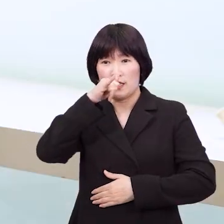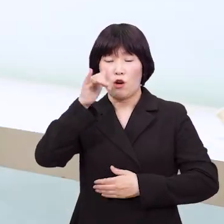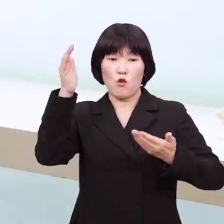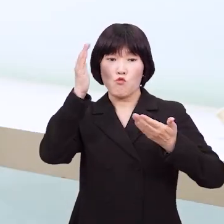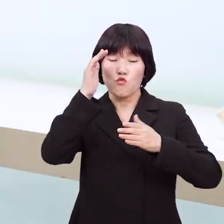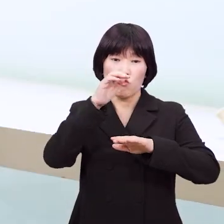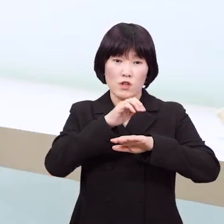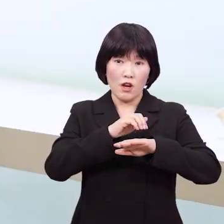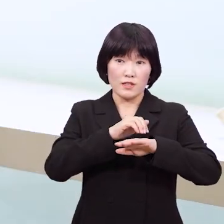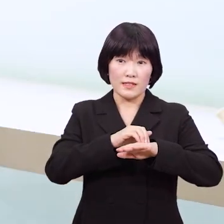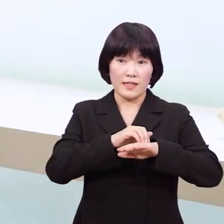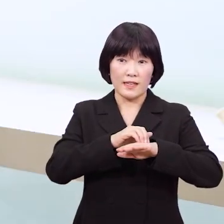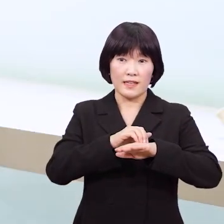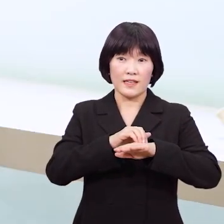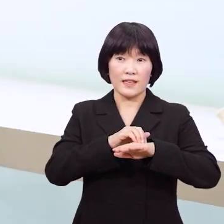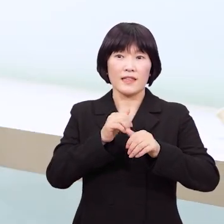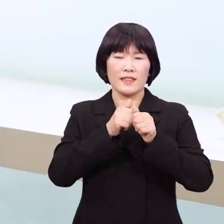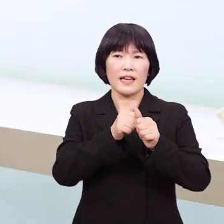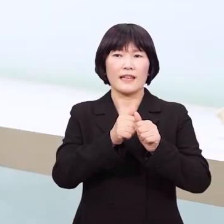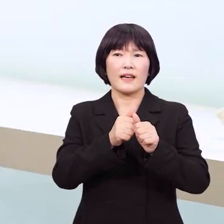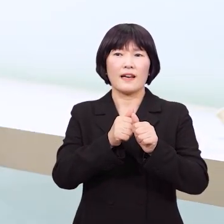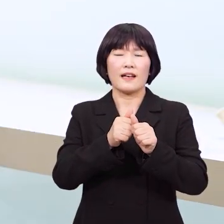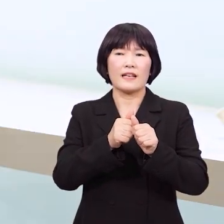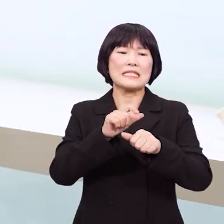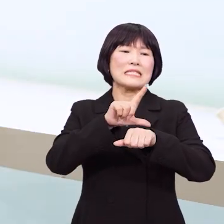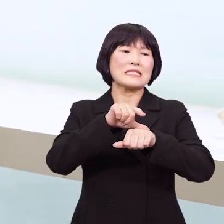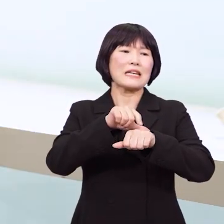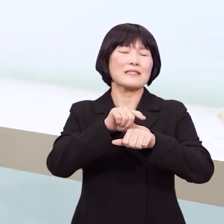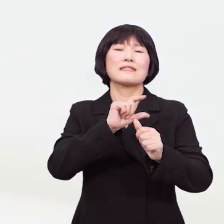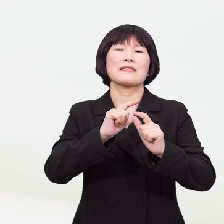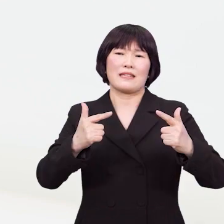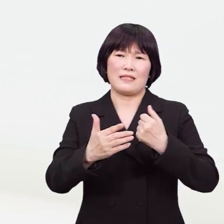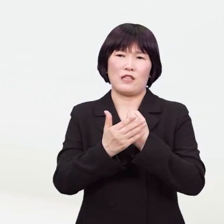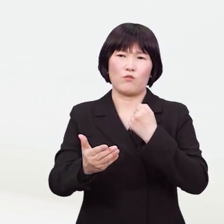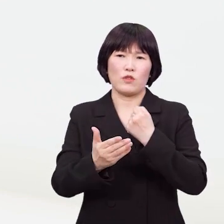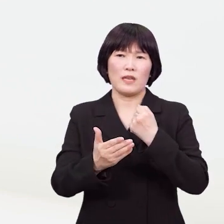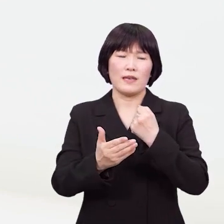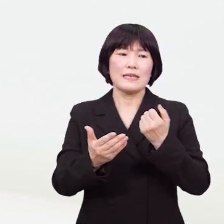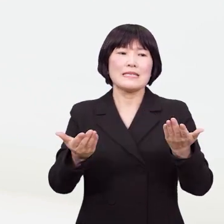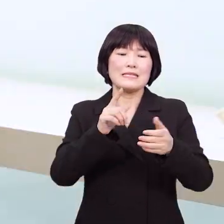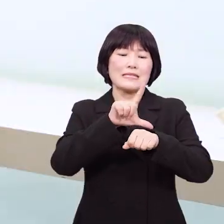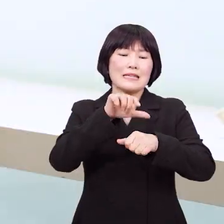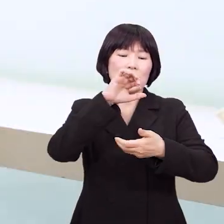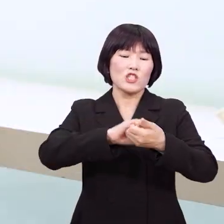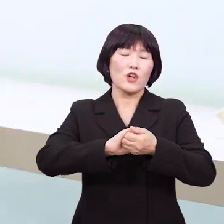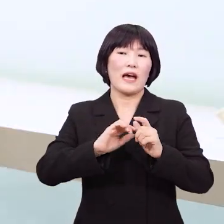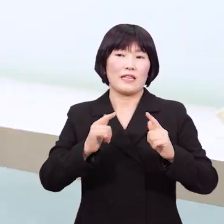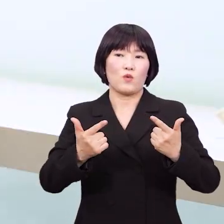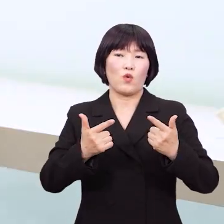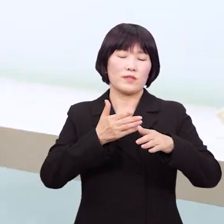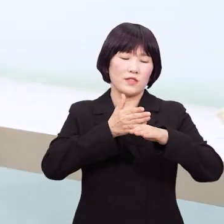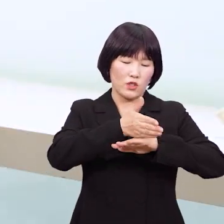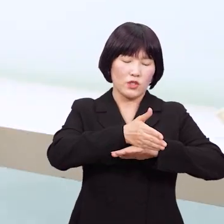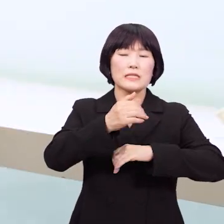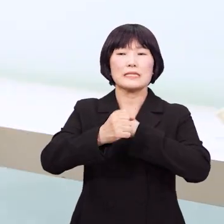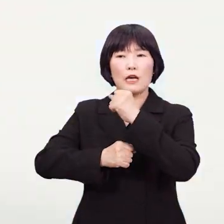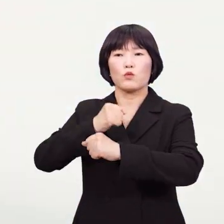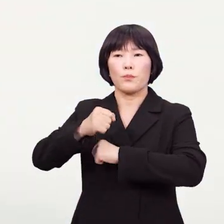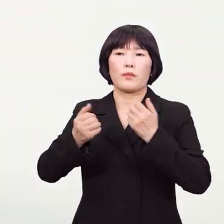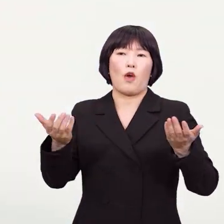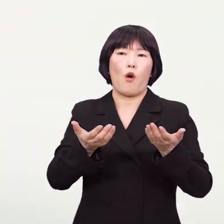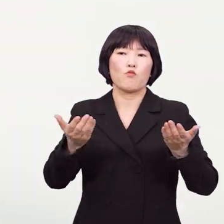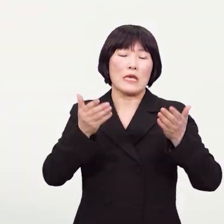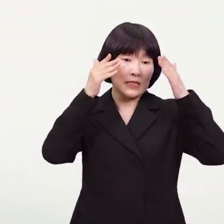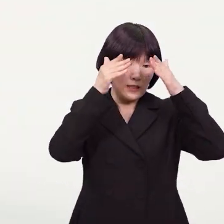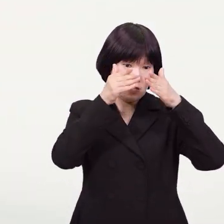때문에 작업 시간이 정해져 있지는 않고 천천히 좀 자유롭게 업무에 집중할 수 있게끔